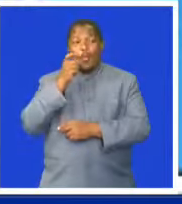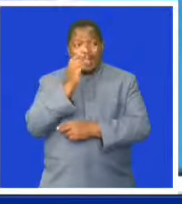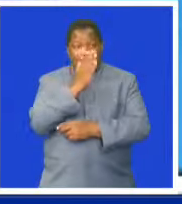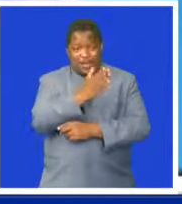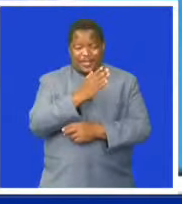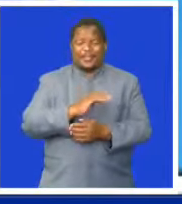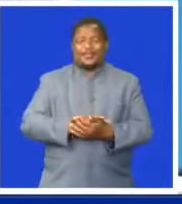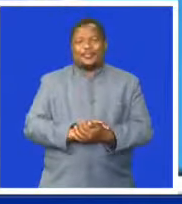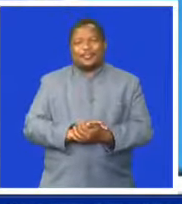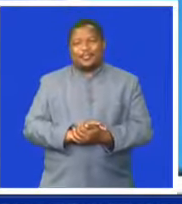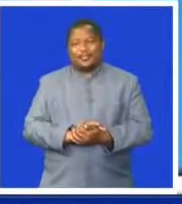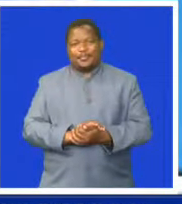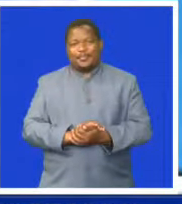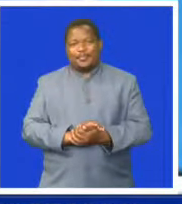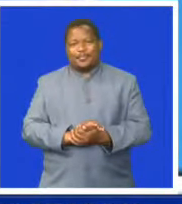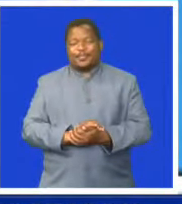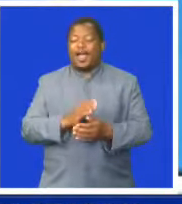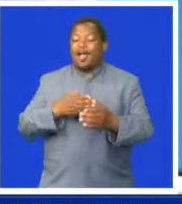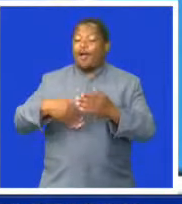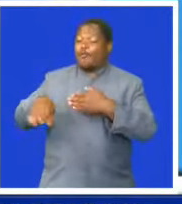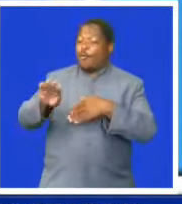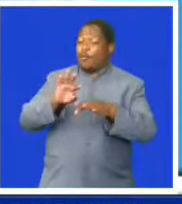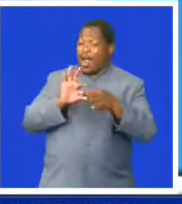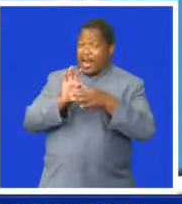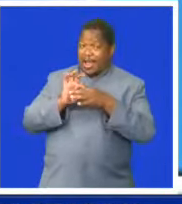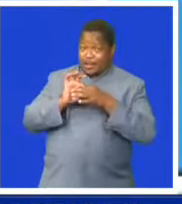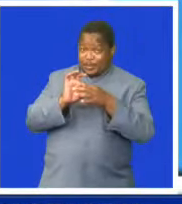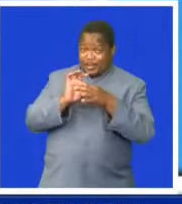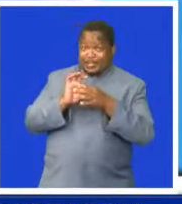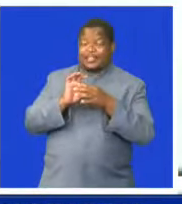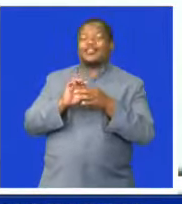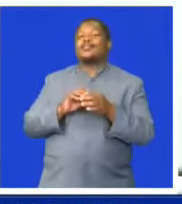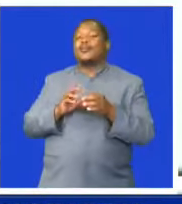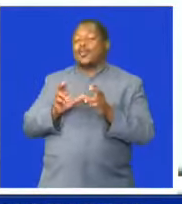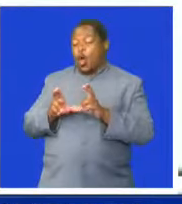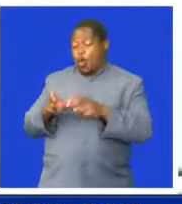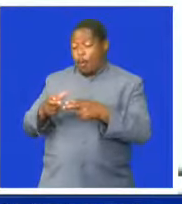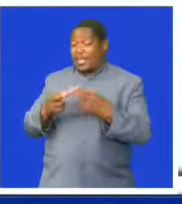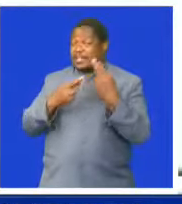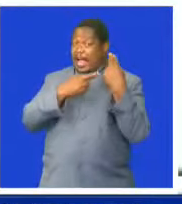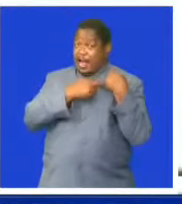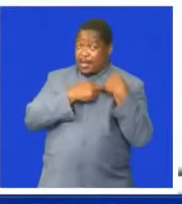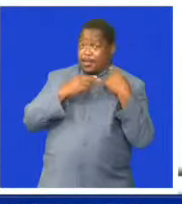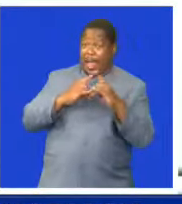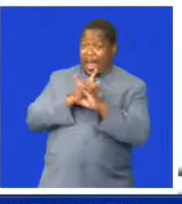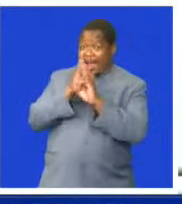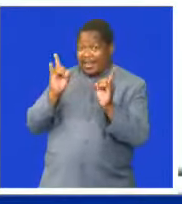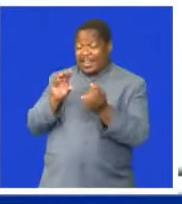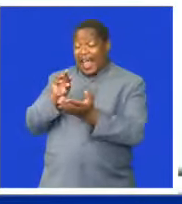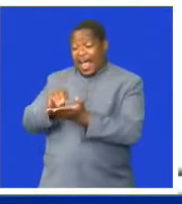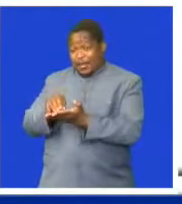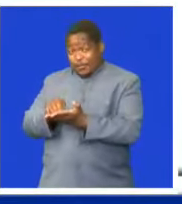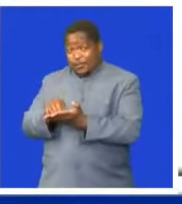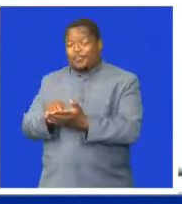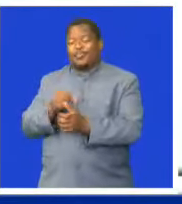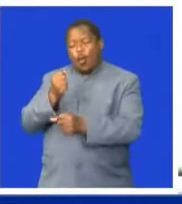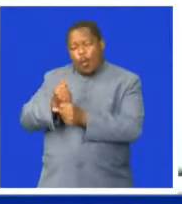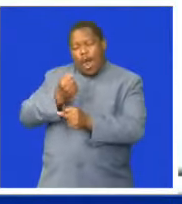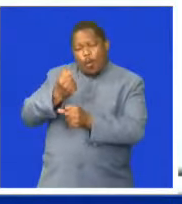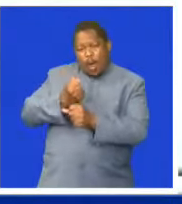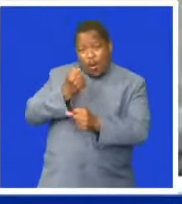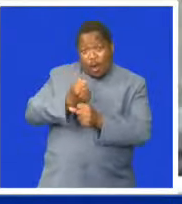Inhlangano yebhola kuleli ngekusebenza nelikomiti lelibuke tempile kuyo le nhlangano lisukumiseke imigomo lekumele ilandzelwe amacembu asabuyela